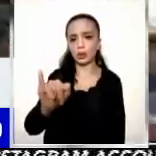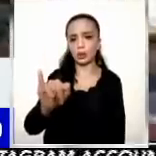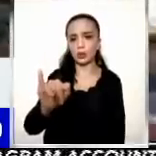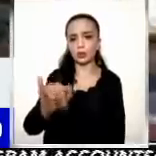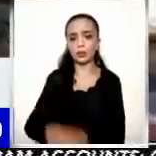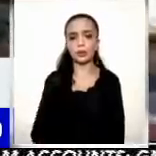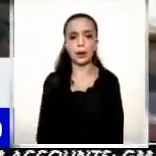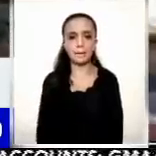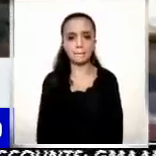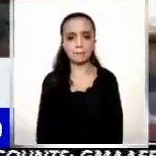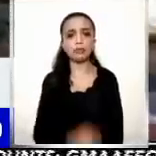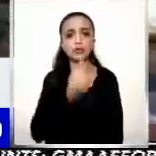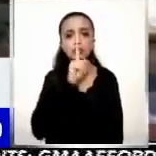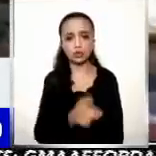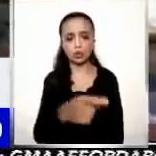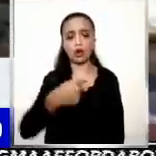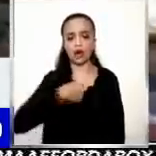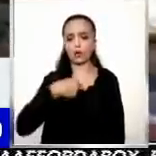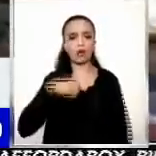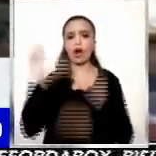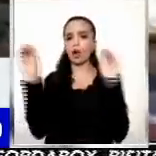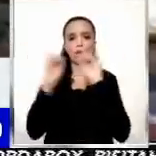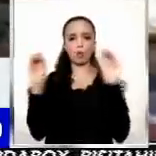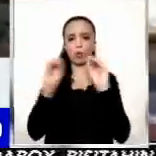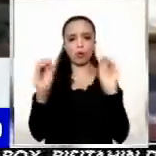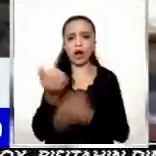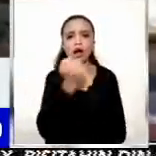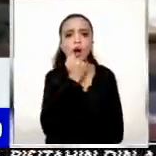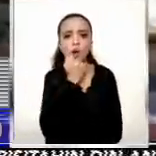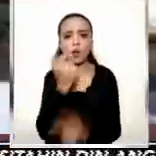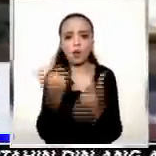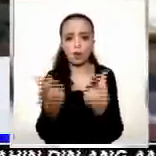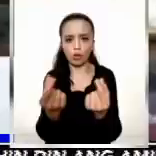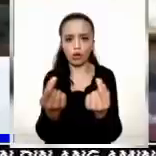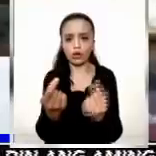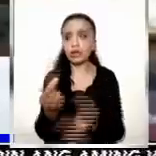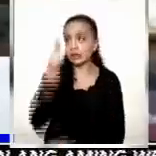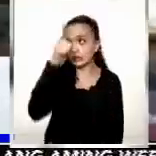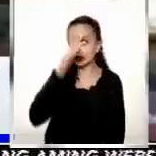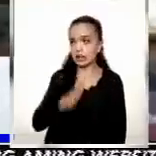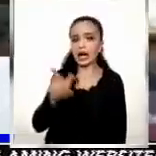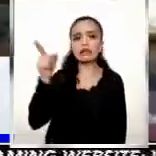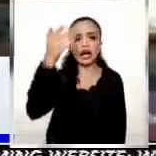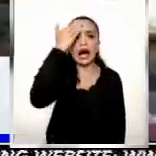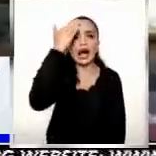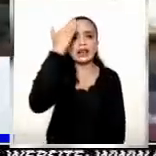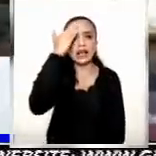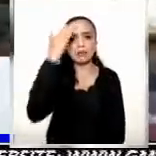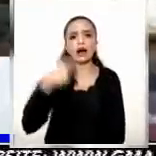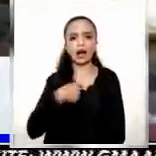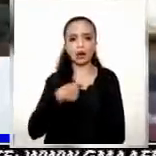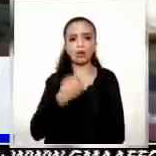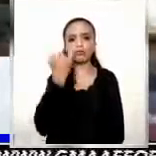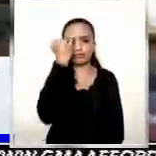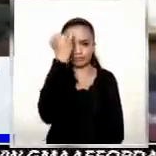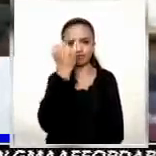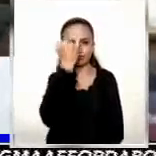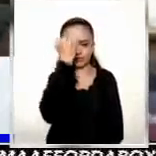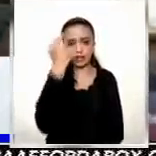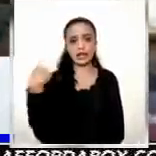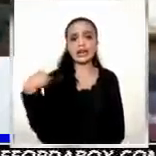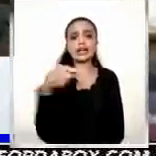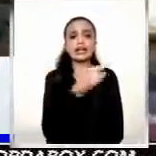ay malinis. At alam ng Diyos na malinis ang konsensya ko. Kami na nga po ang pinatayan ng